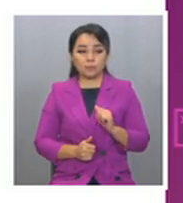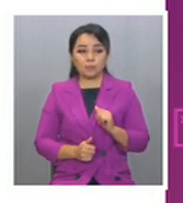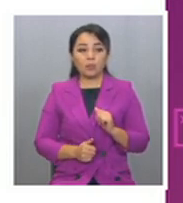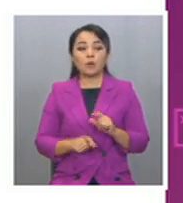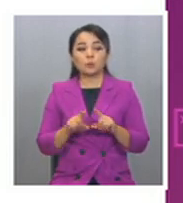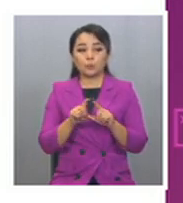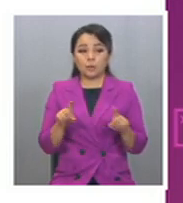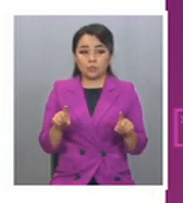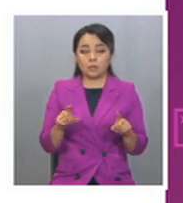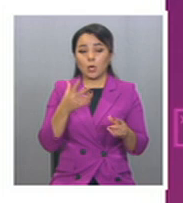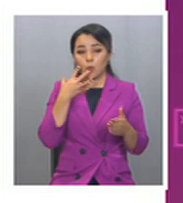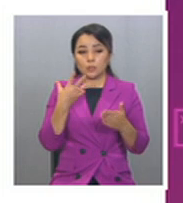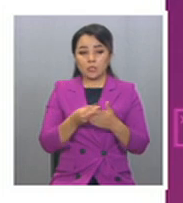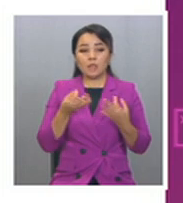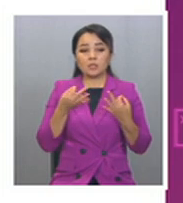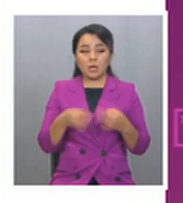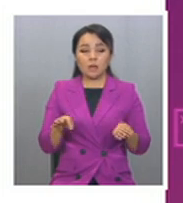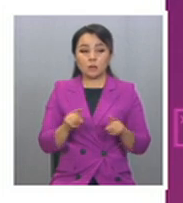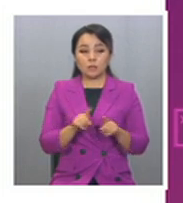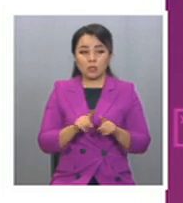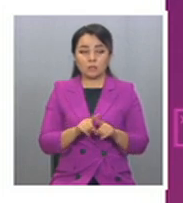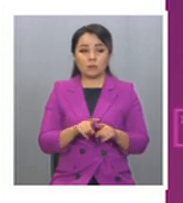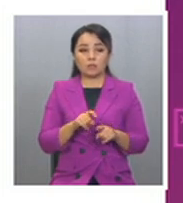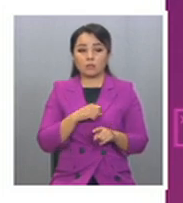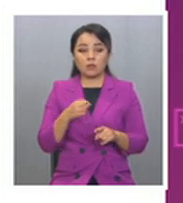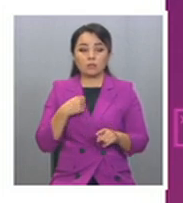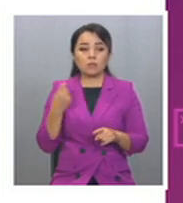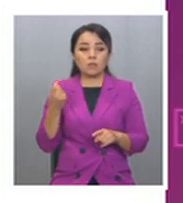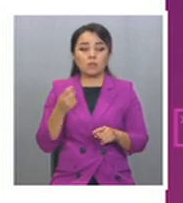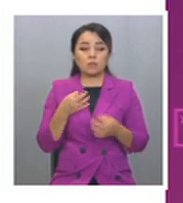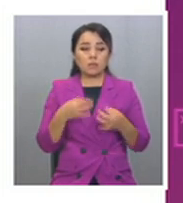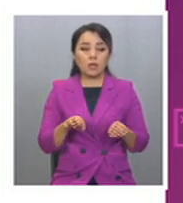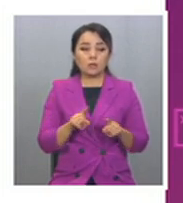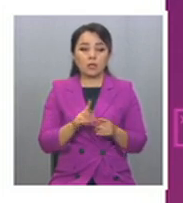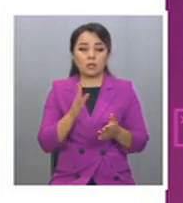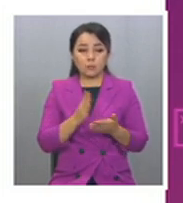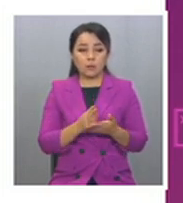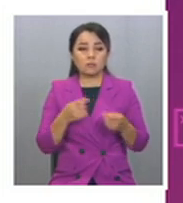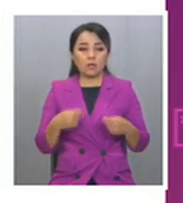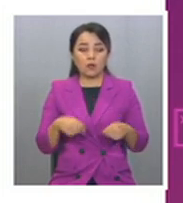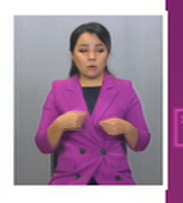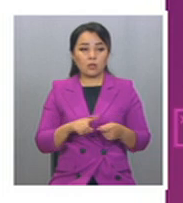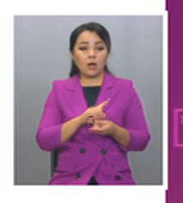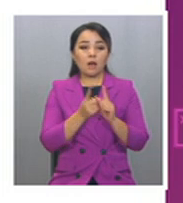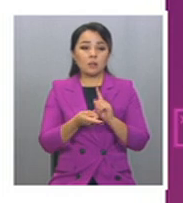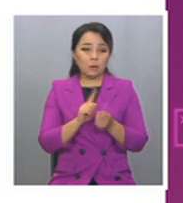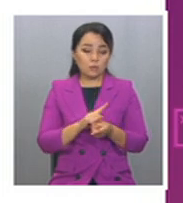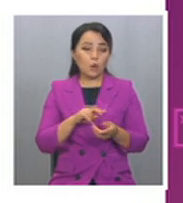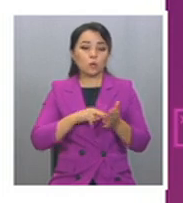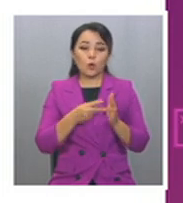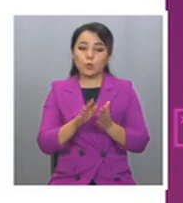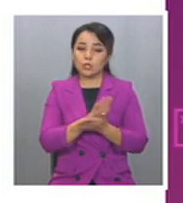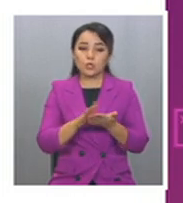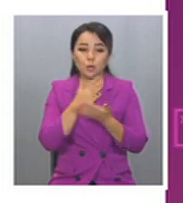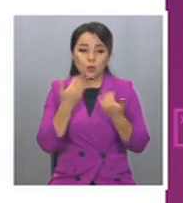субъект өзінің еркіндігі еркін әрекет етеді. Яғни тауар алмасуда ешқандай жоспар, немесе